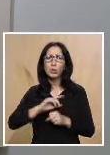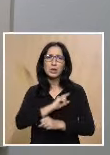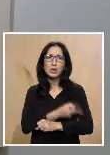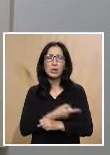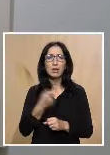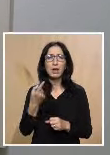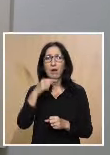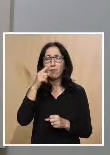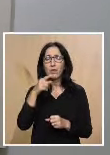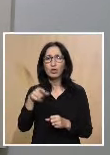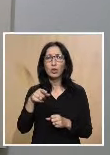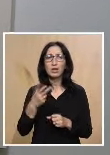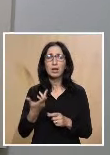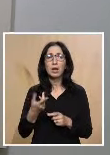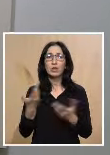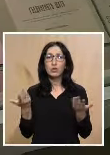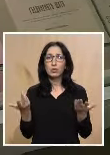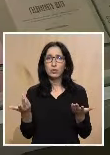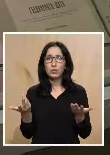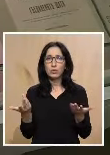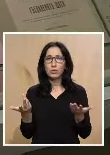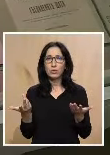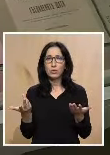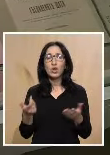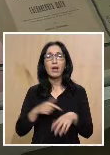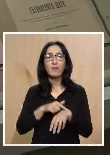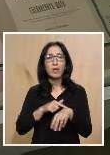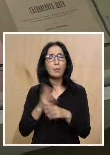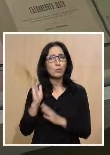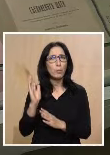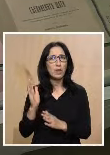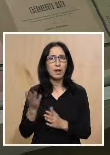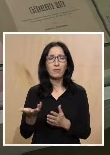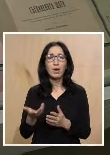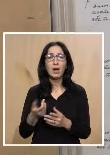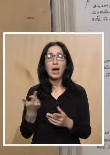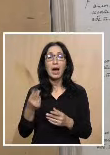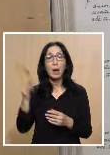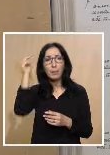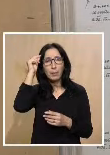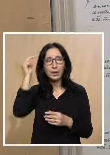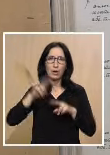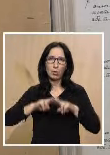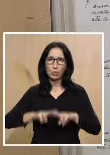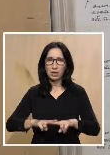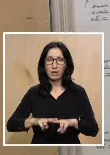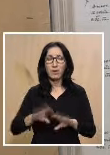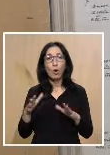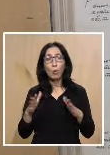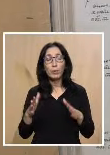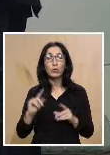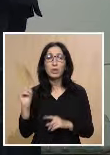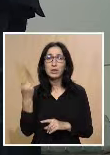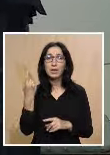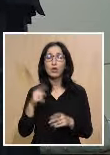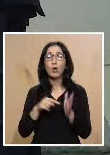важи тази латинска сентенция, че времето минава, а паметта остава. Обикновено